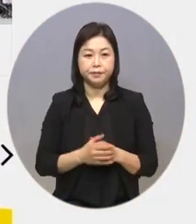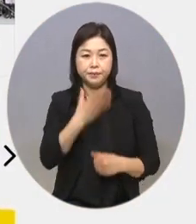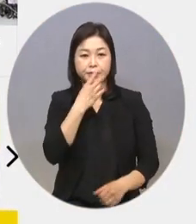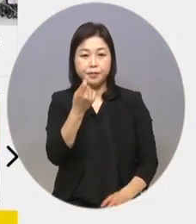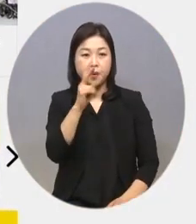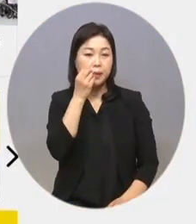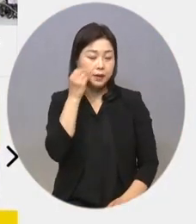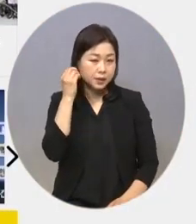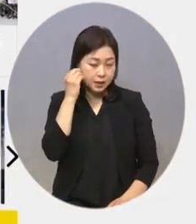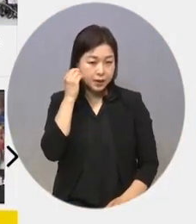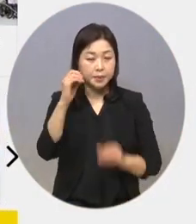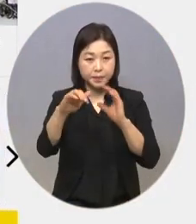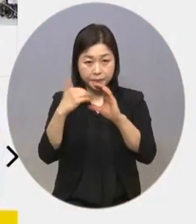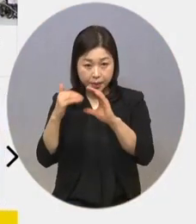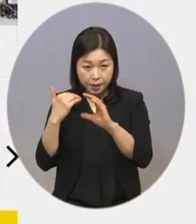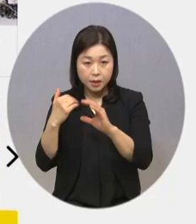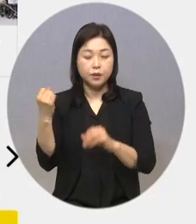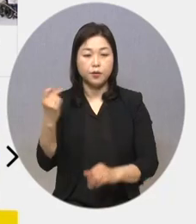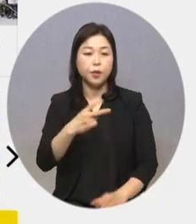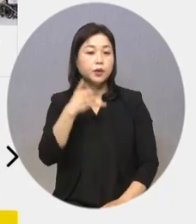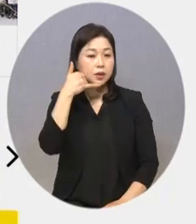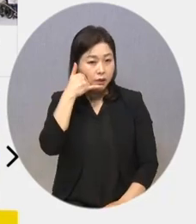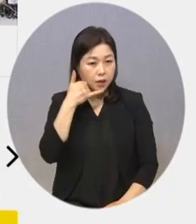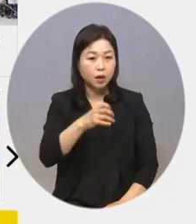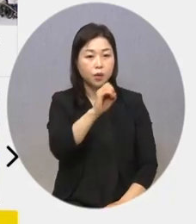홈페이지 또는 전자우편